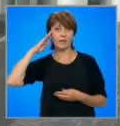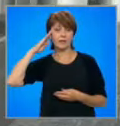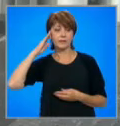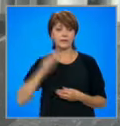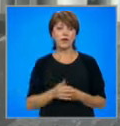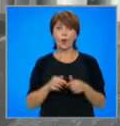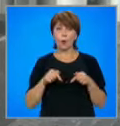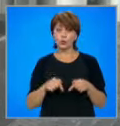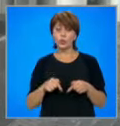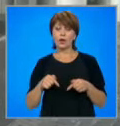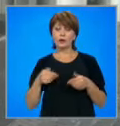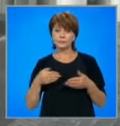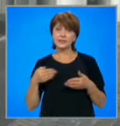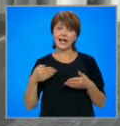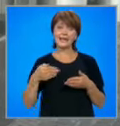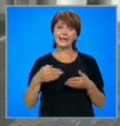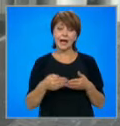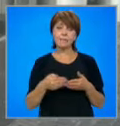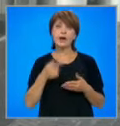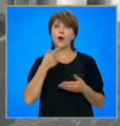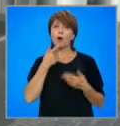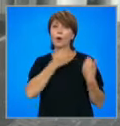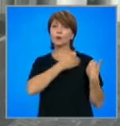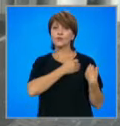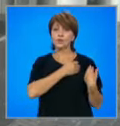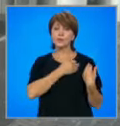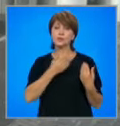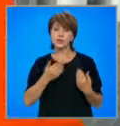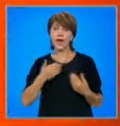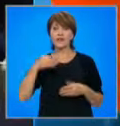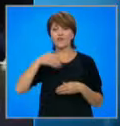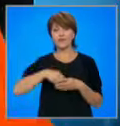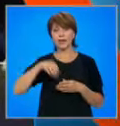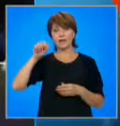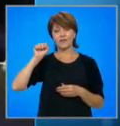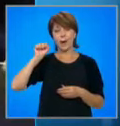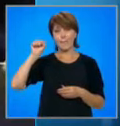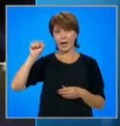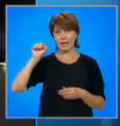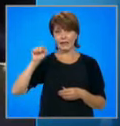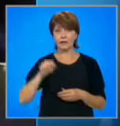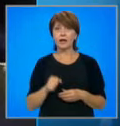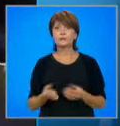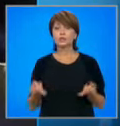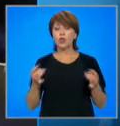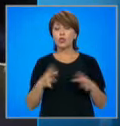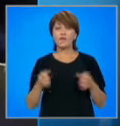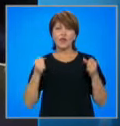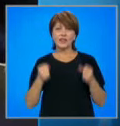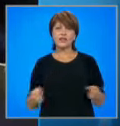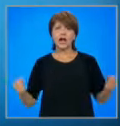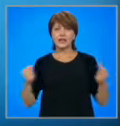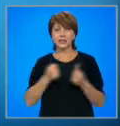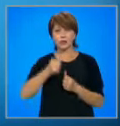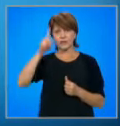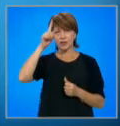От тук нататък отговорността си е вече вътре в партията да вземем решение как да действаме нататък. Отново тежка катастрофа в София, причинена